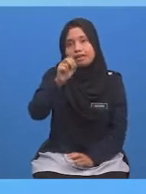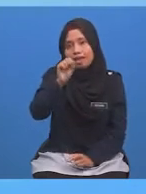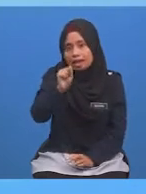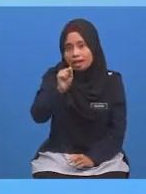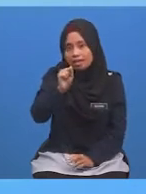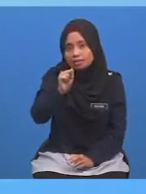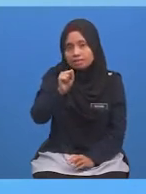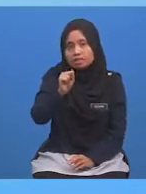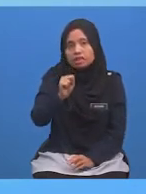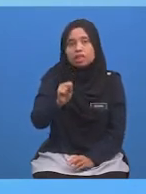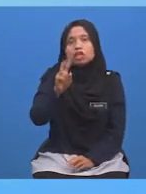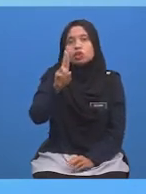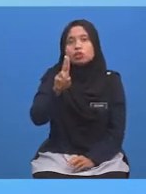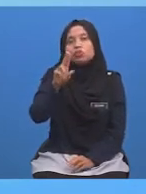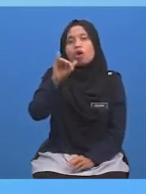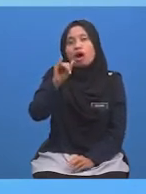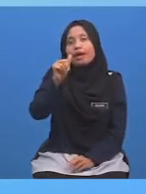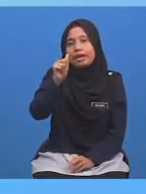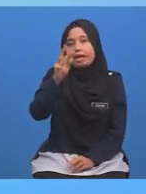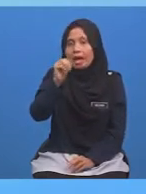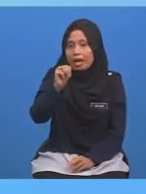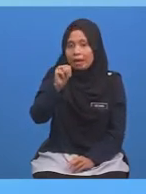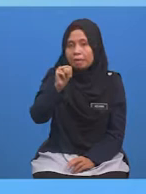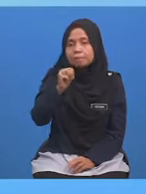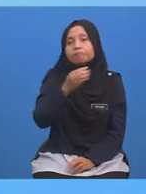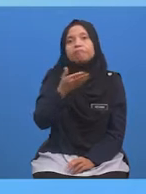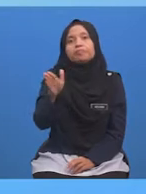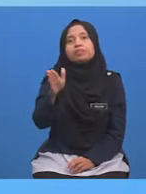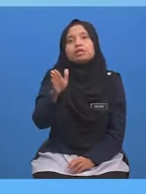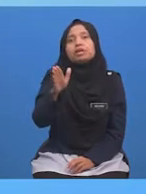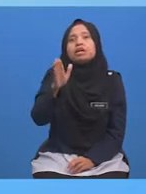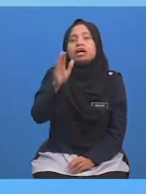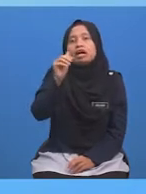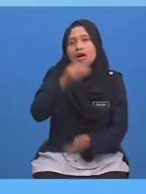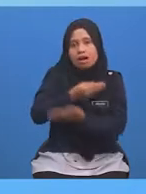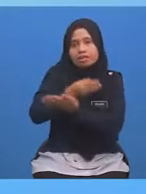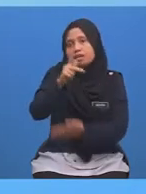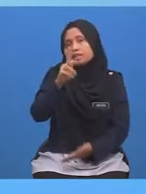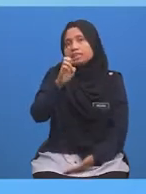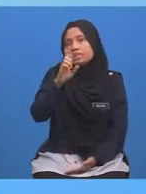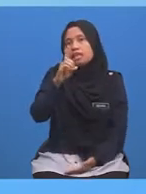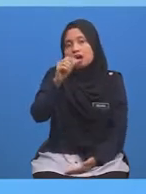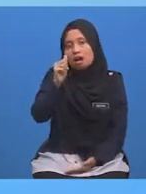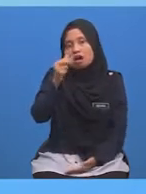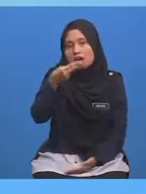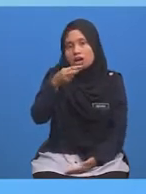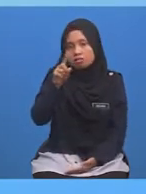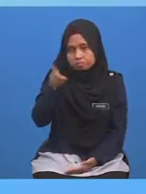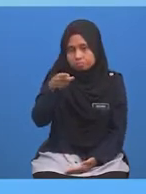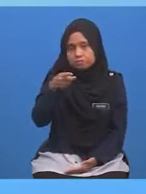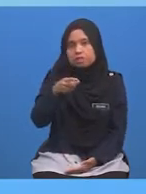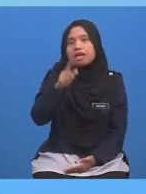Berhad, koperasi UIAM Berhad, koperasi Anak Kedah,